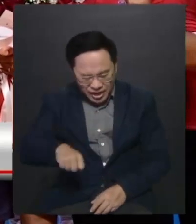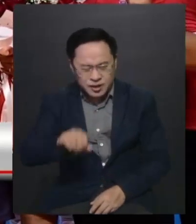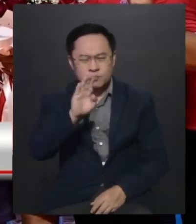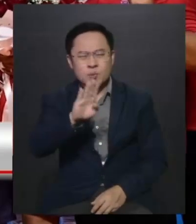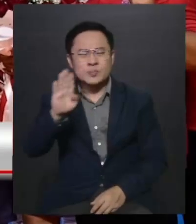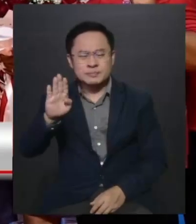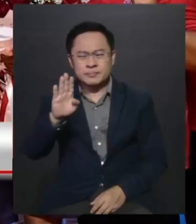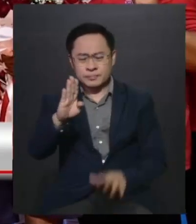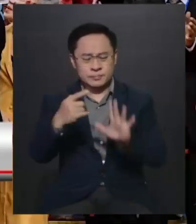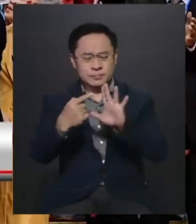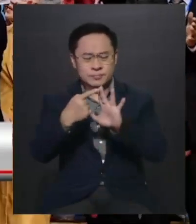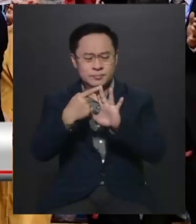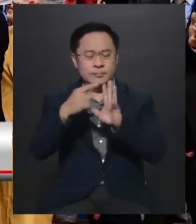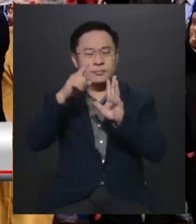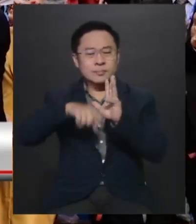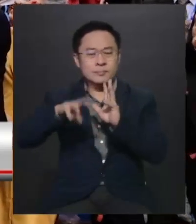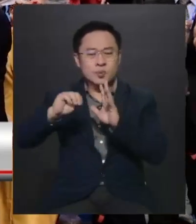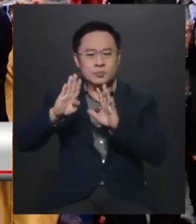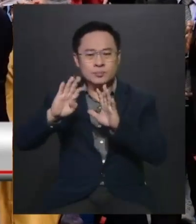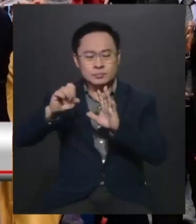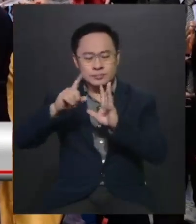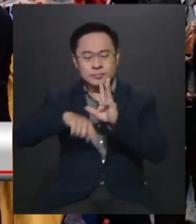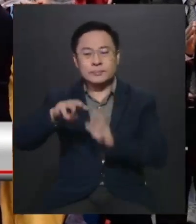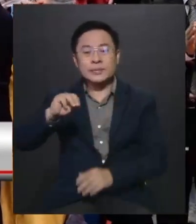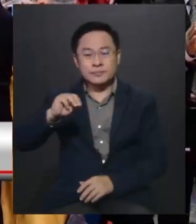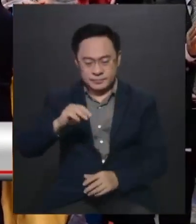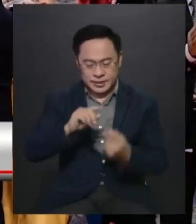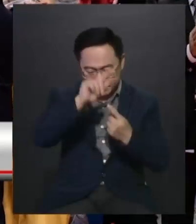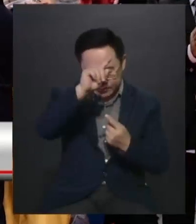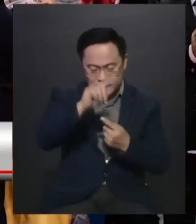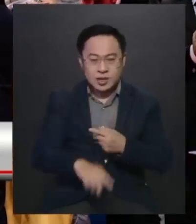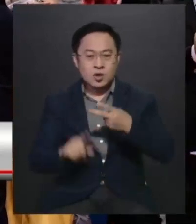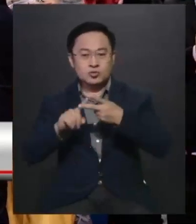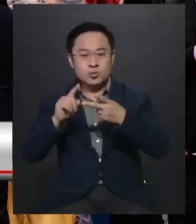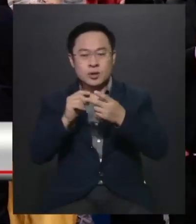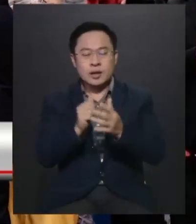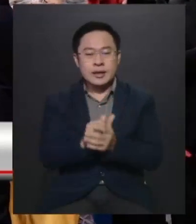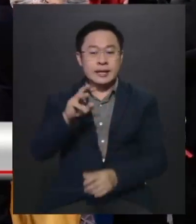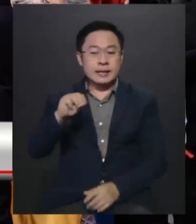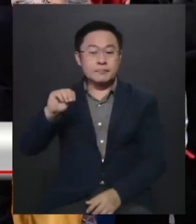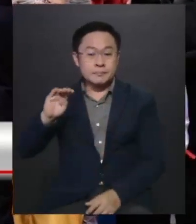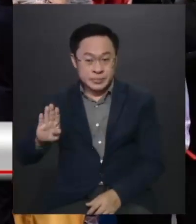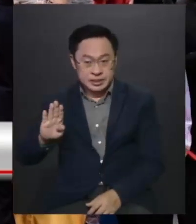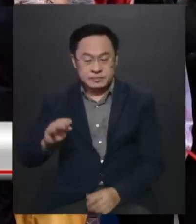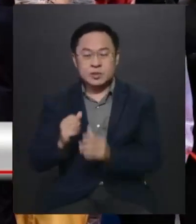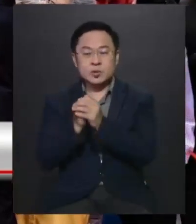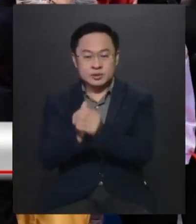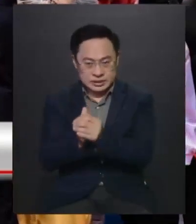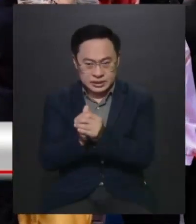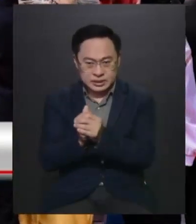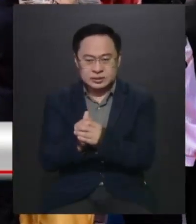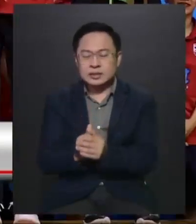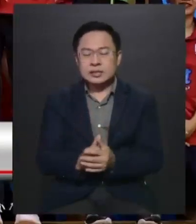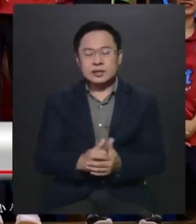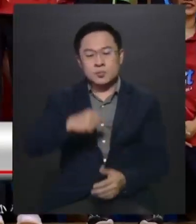ได้รางวัล MVP ไปนะฮะส่วนรางวัลมิดเดิลบ็อกซ์ยอดเยี่ยมครับหรือว่าตำแหน่งบอลเร็วเนี่ยก็มีทางด้านของหยางฮั่นอยู่จากจีนแล้วก็ทัดดาวนึกแจ้ง